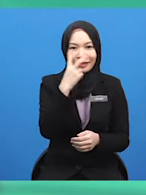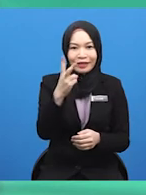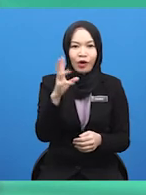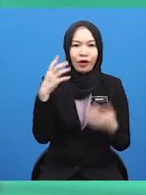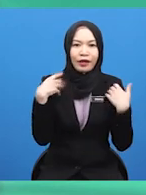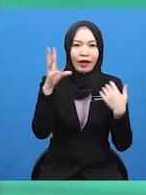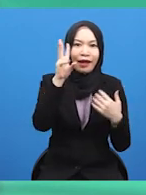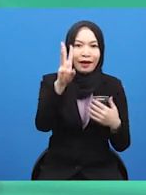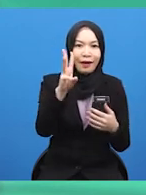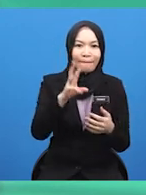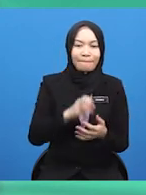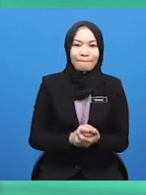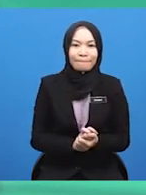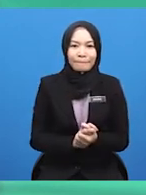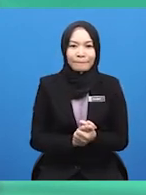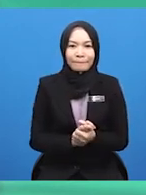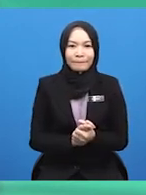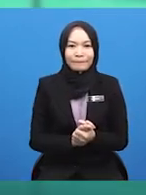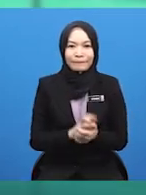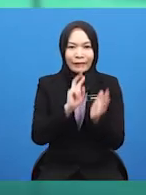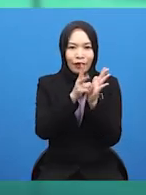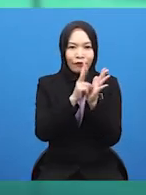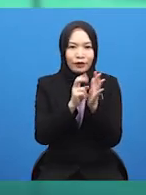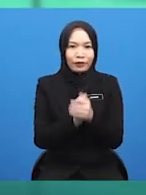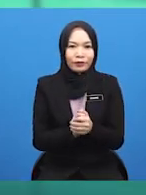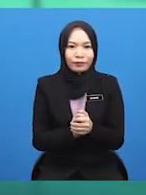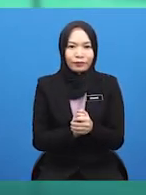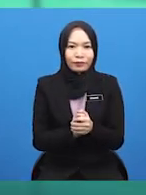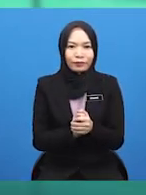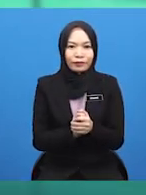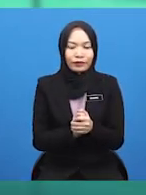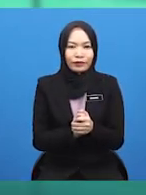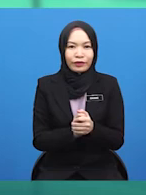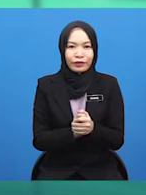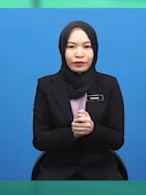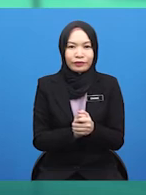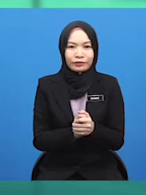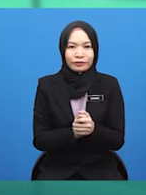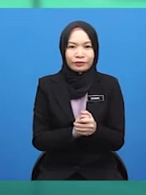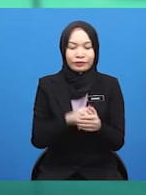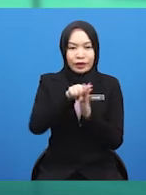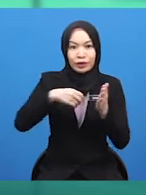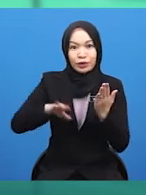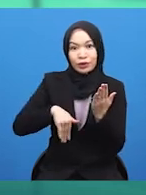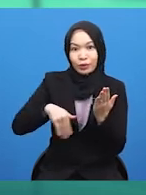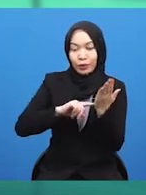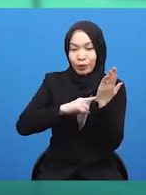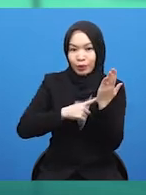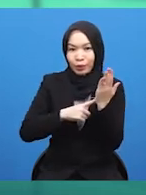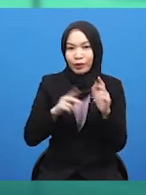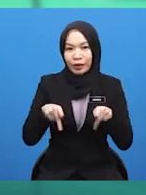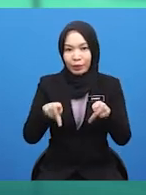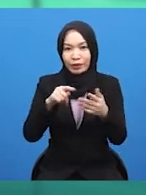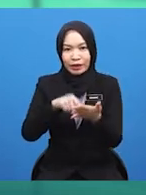6 demonstrasi teknik lukisan. Namun sebelum kita memulakan proses melukis pelajar-pelajar, kita